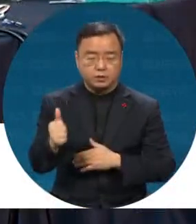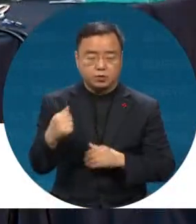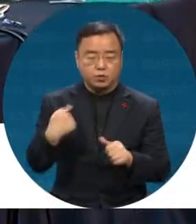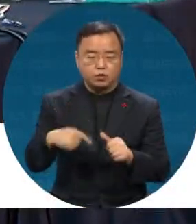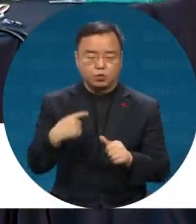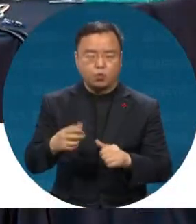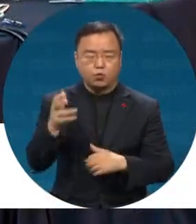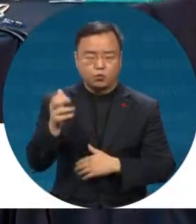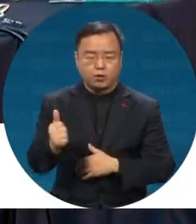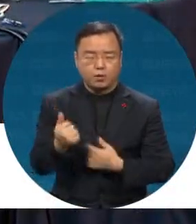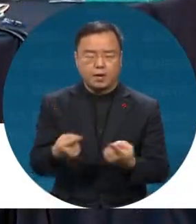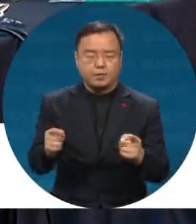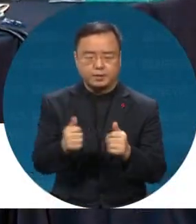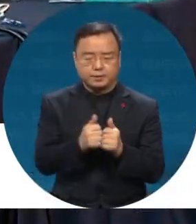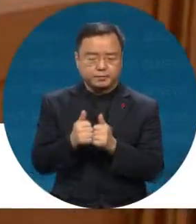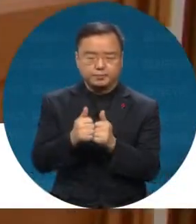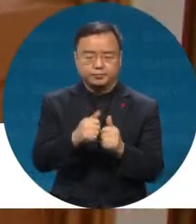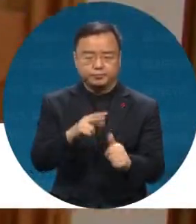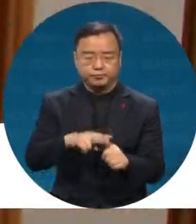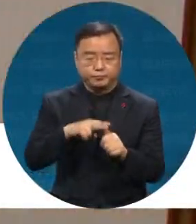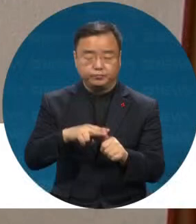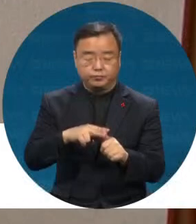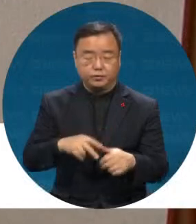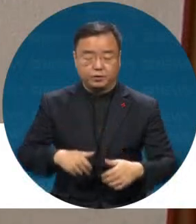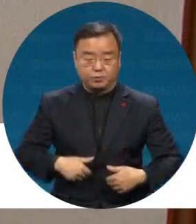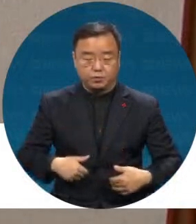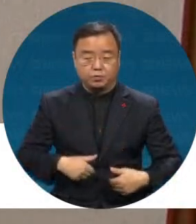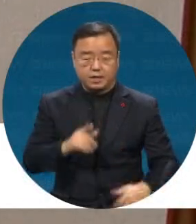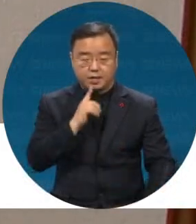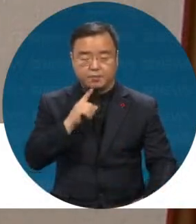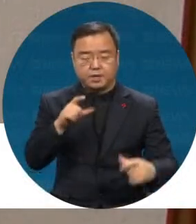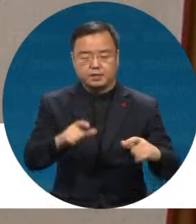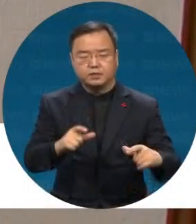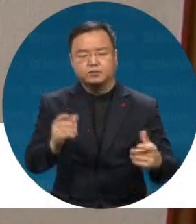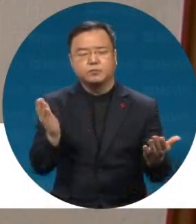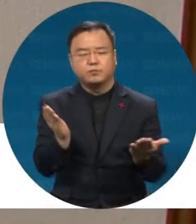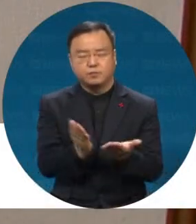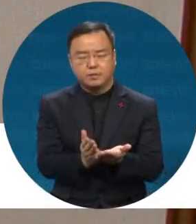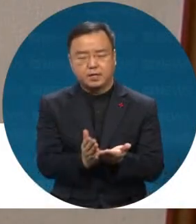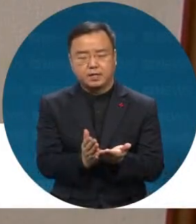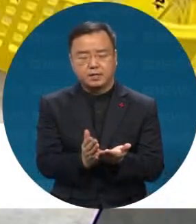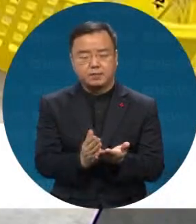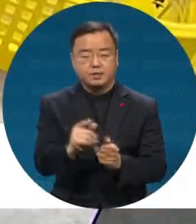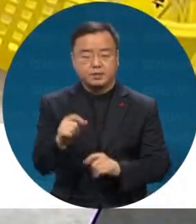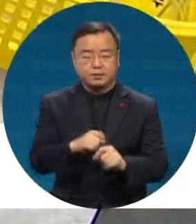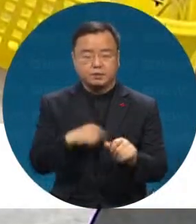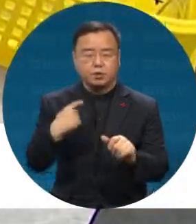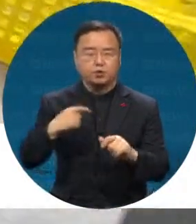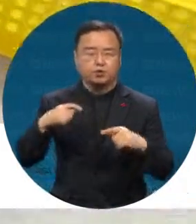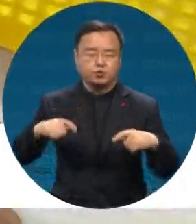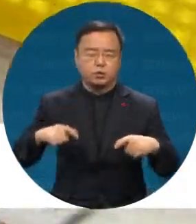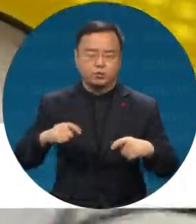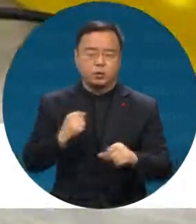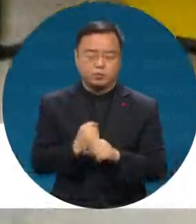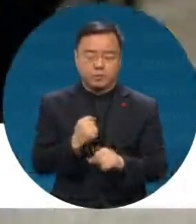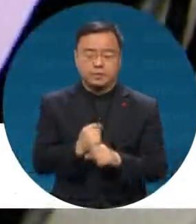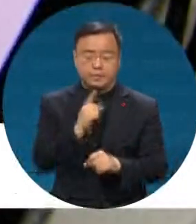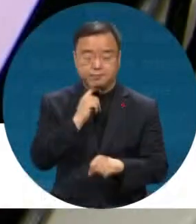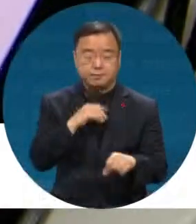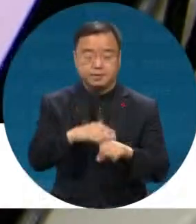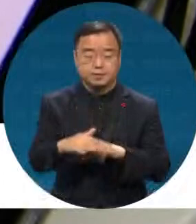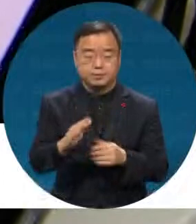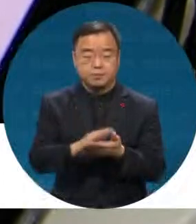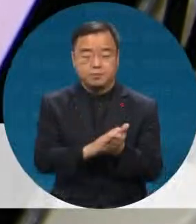제도 도입 추진을 공식화하고 지역 특성에 맞는 학교를 설립할 수 있는 교육 자유특급을 운영하는 등 교육 현장에